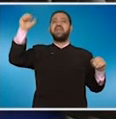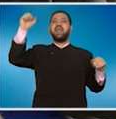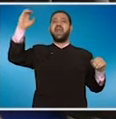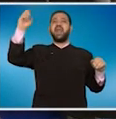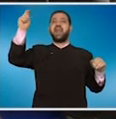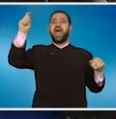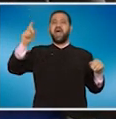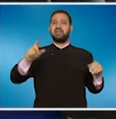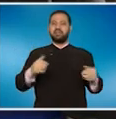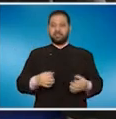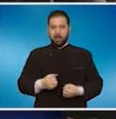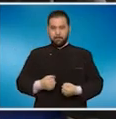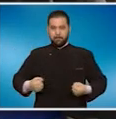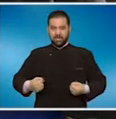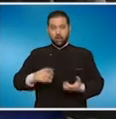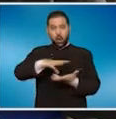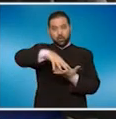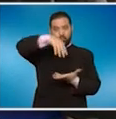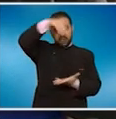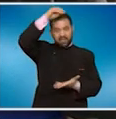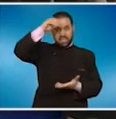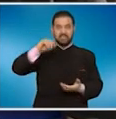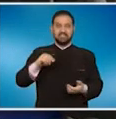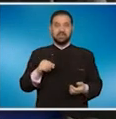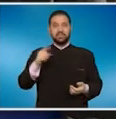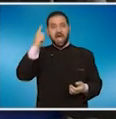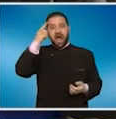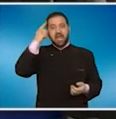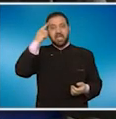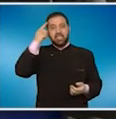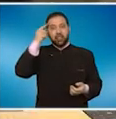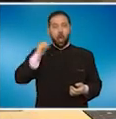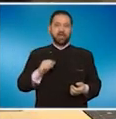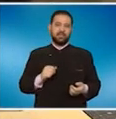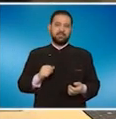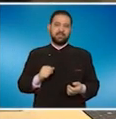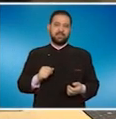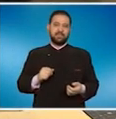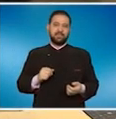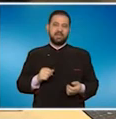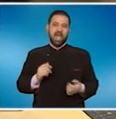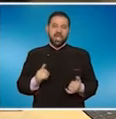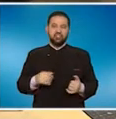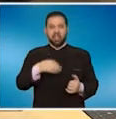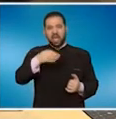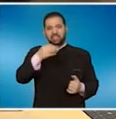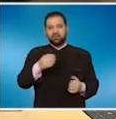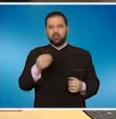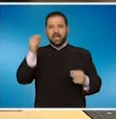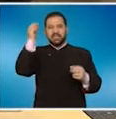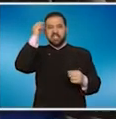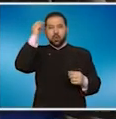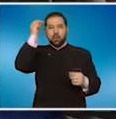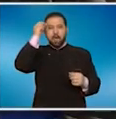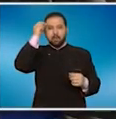mijloc fizic, trupesc, și mijloc al gândului gânditor. Și se referă, de fapt, la luarea